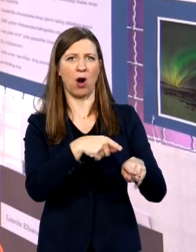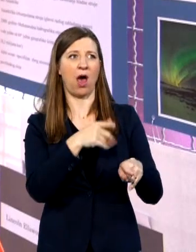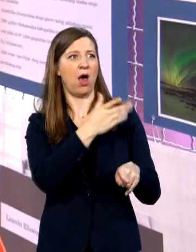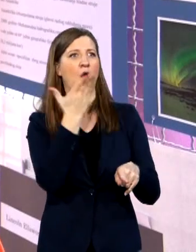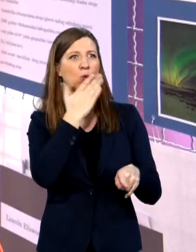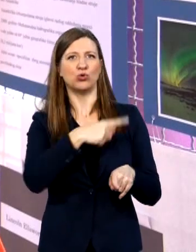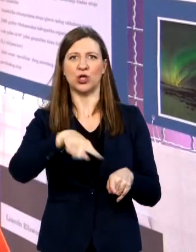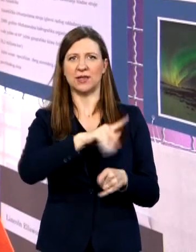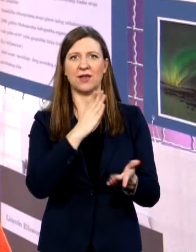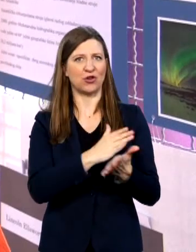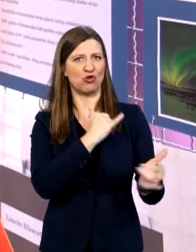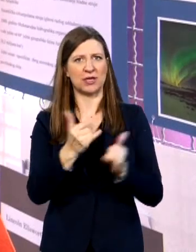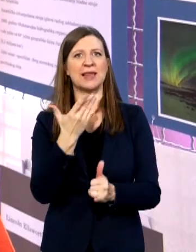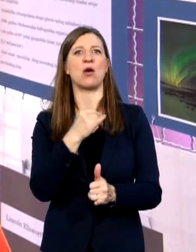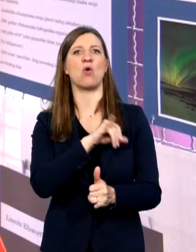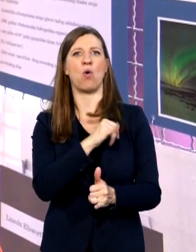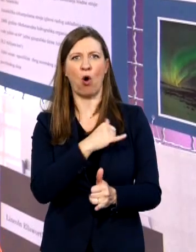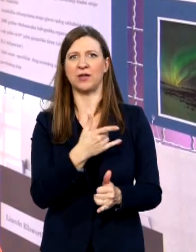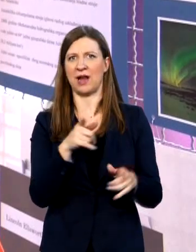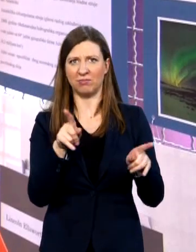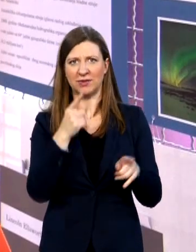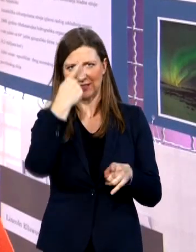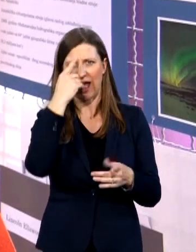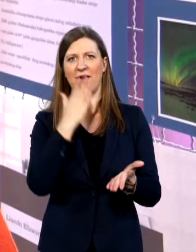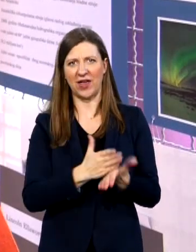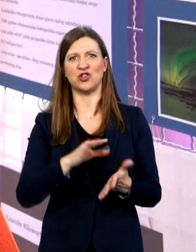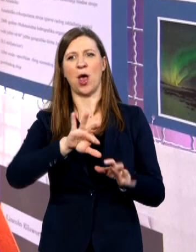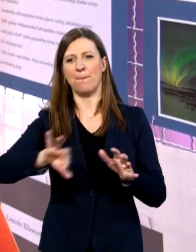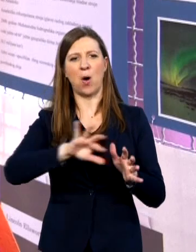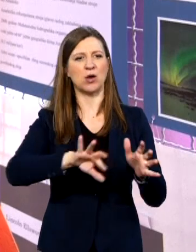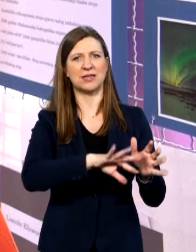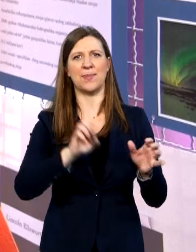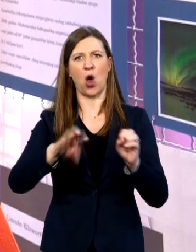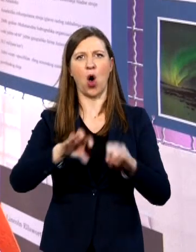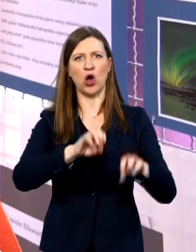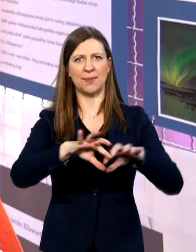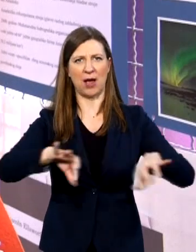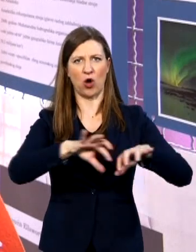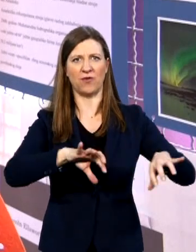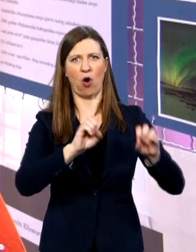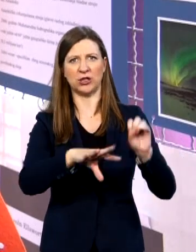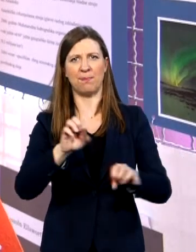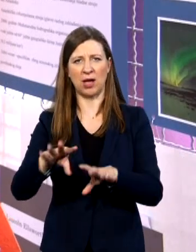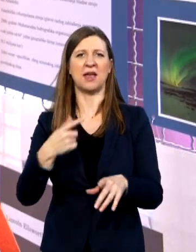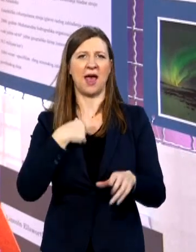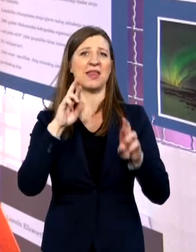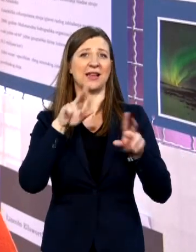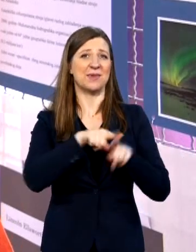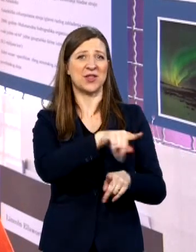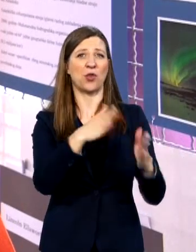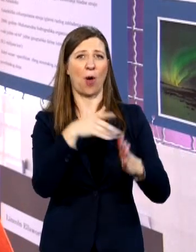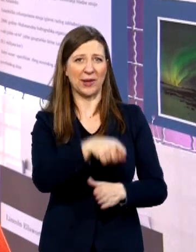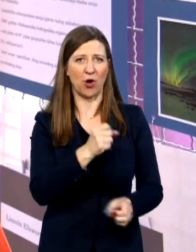otpad već više godina. Nadam se da to rade i kod kuće. A umjetnost je nekako uvijek pratila to